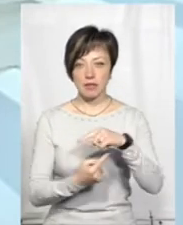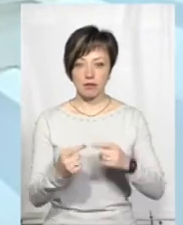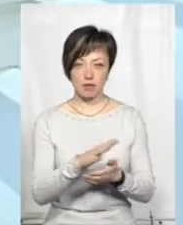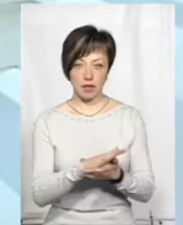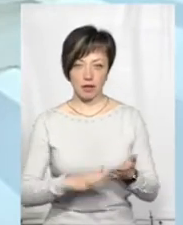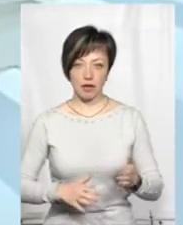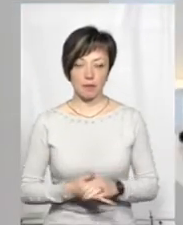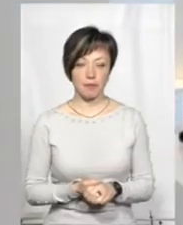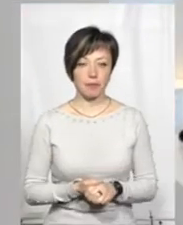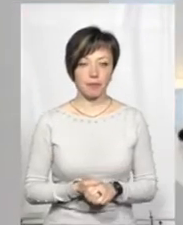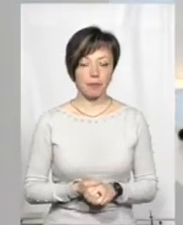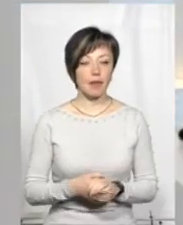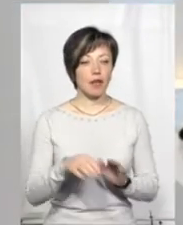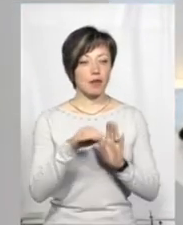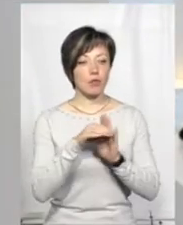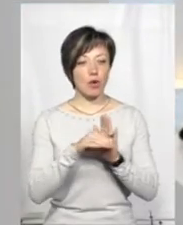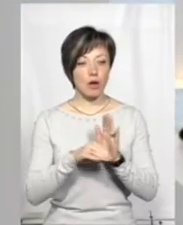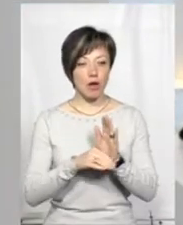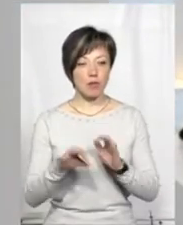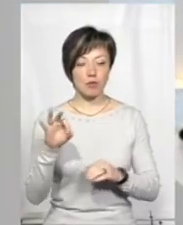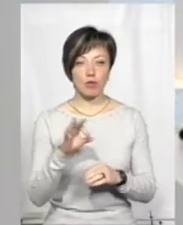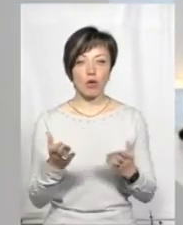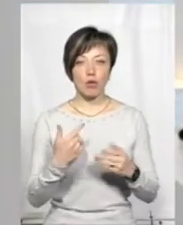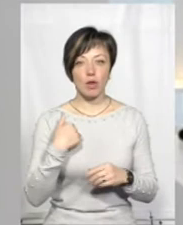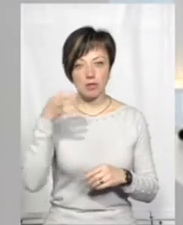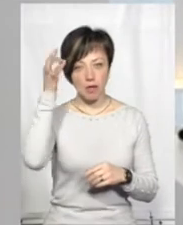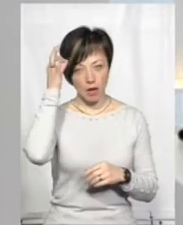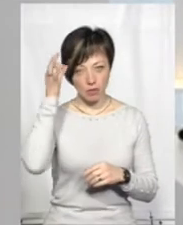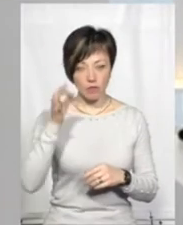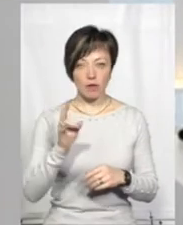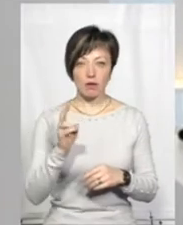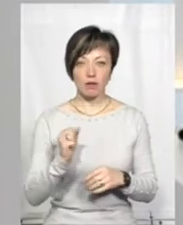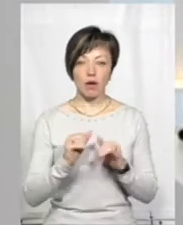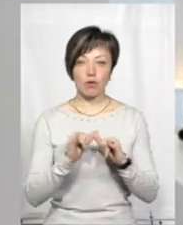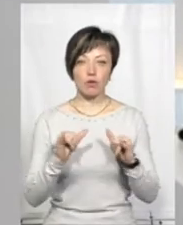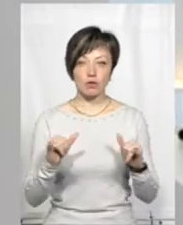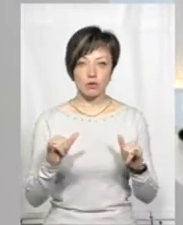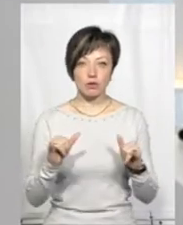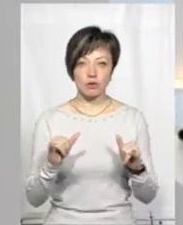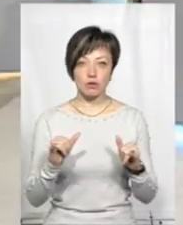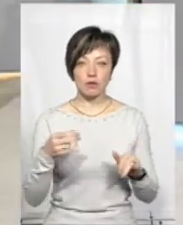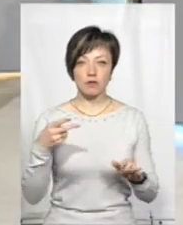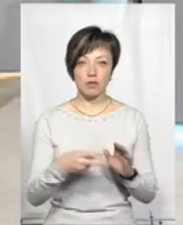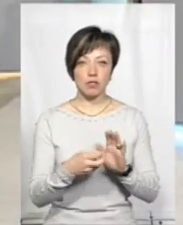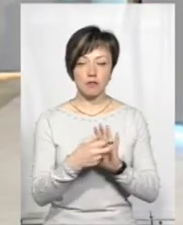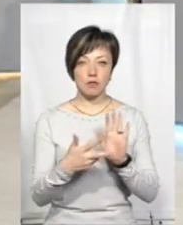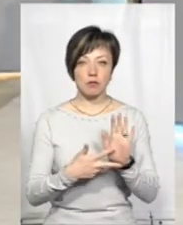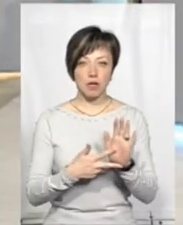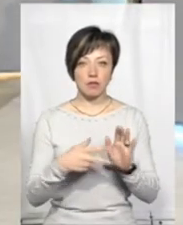так далі. Ну, у програмі, про яку я згадувала, на розвитку на